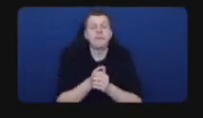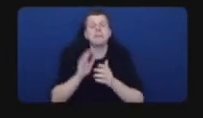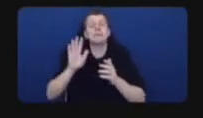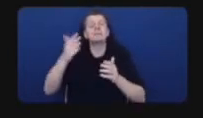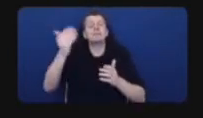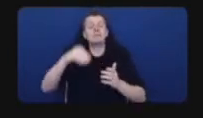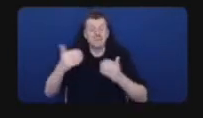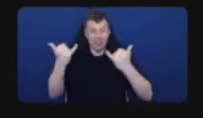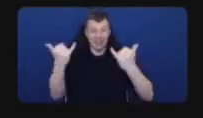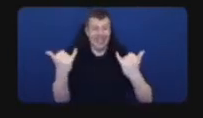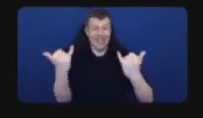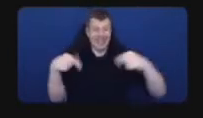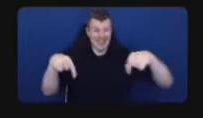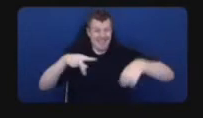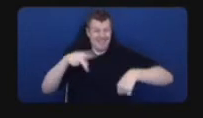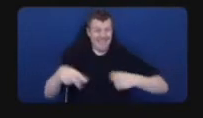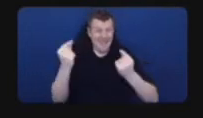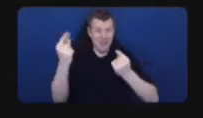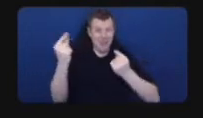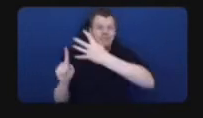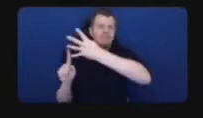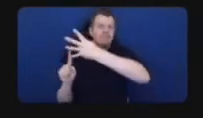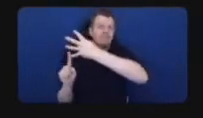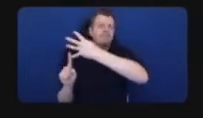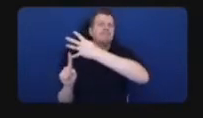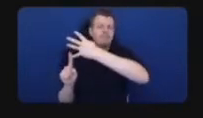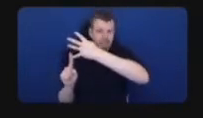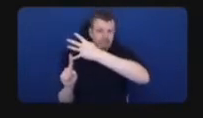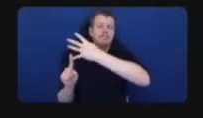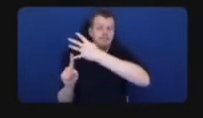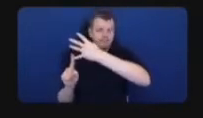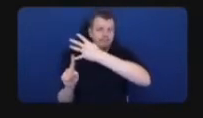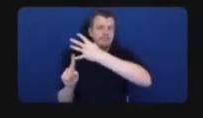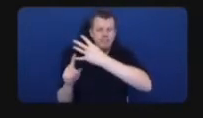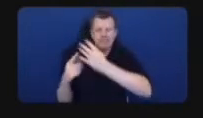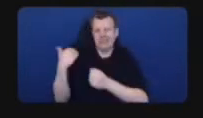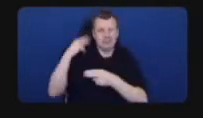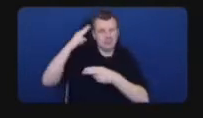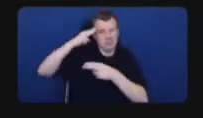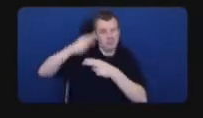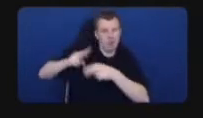现在呢，我们是现在是处于全清的状态，在